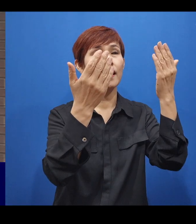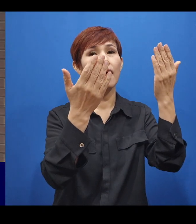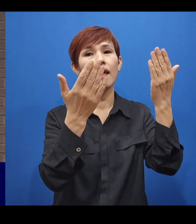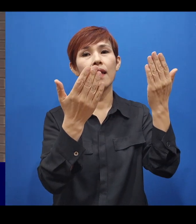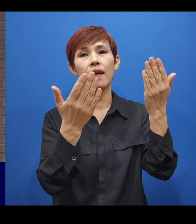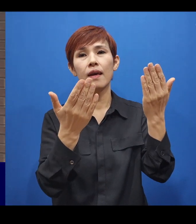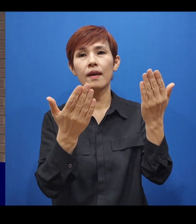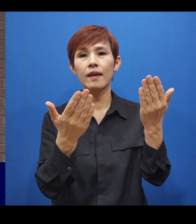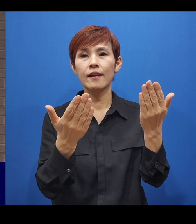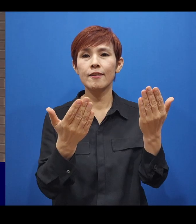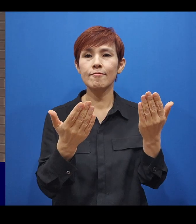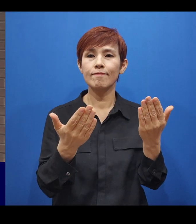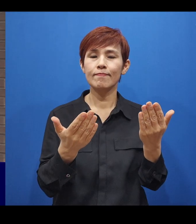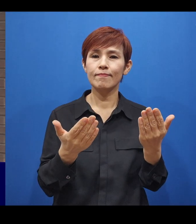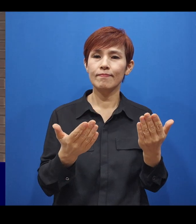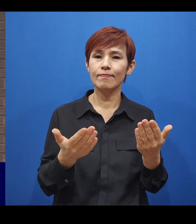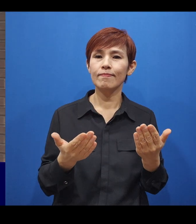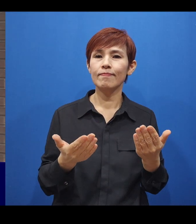인도하시네.